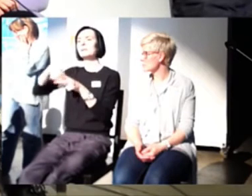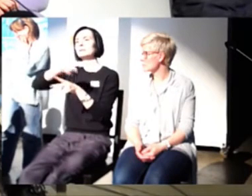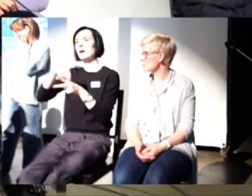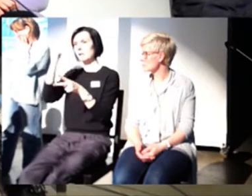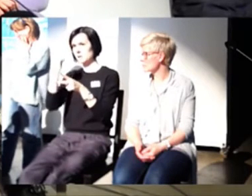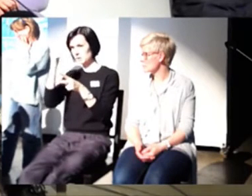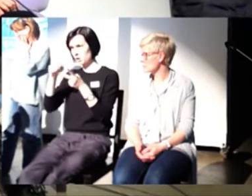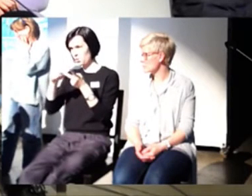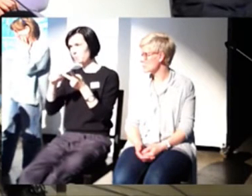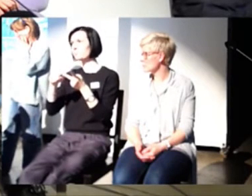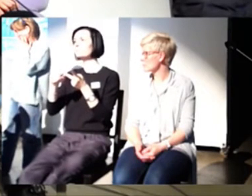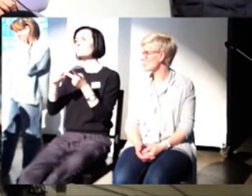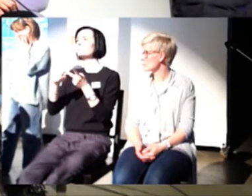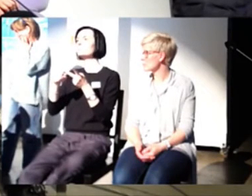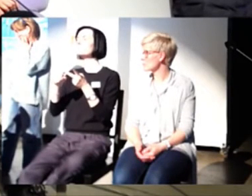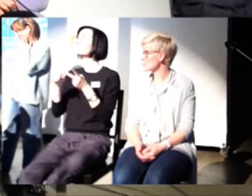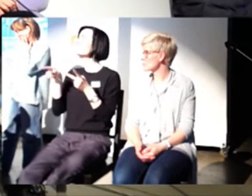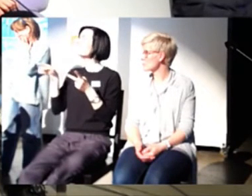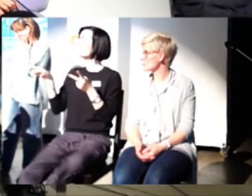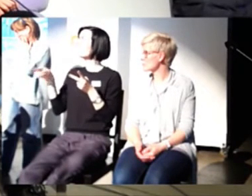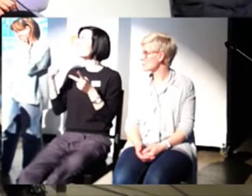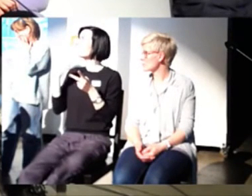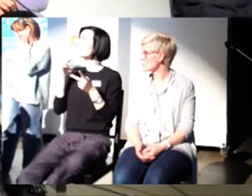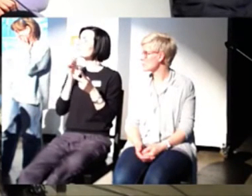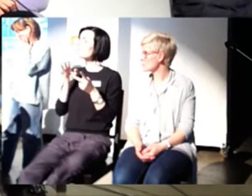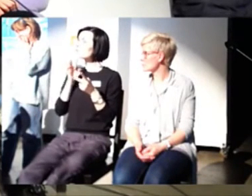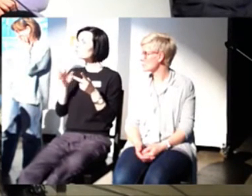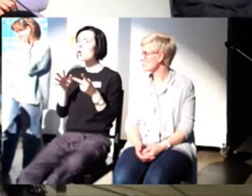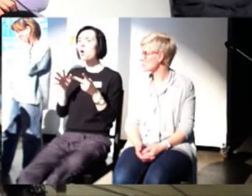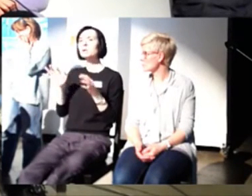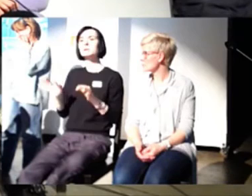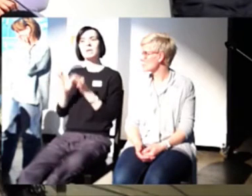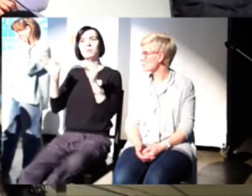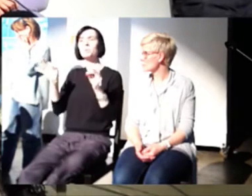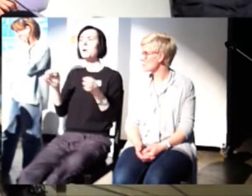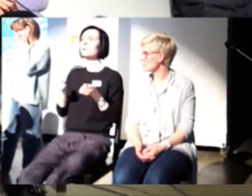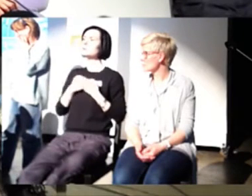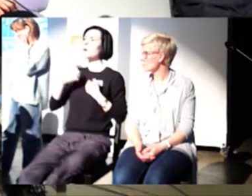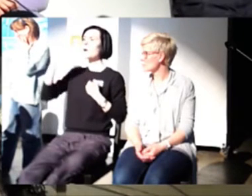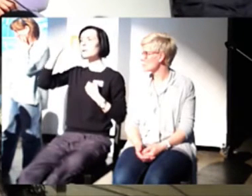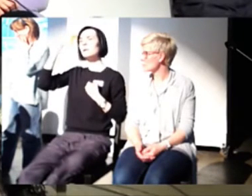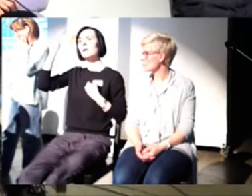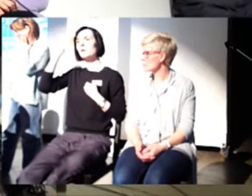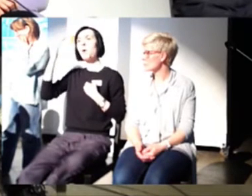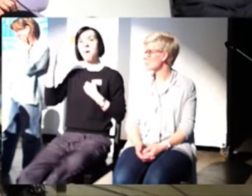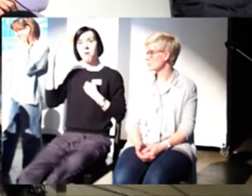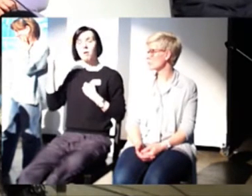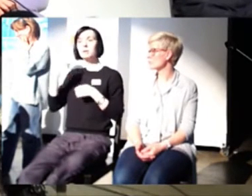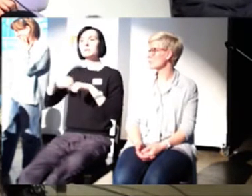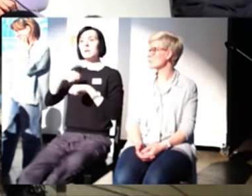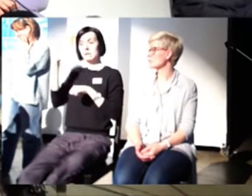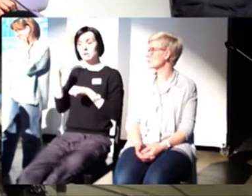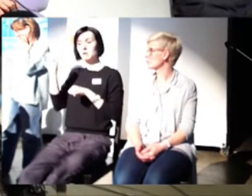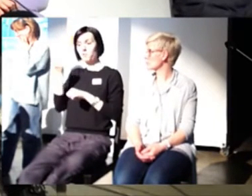ihan sattumoisin yleensäkään selvisi, että siellä yleensäkään voi mennä esteettömästi tanssimaan ja